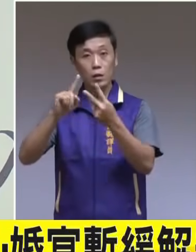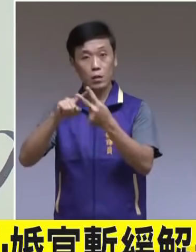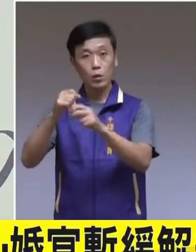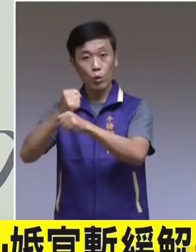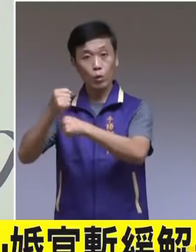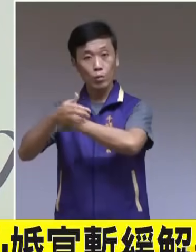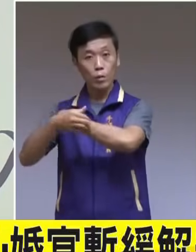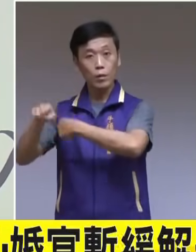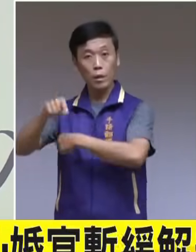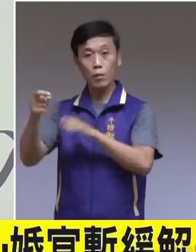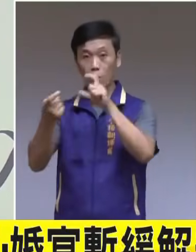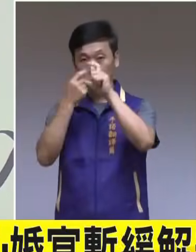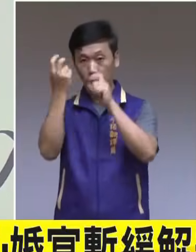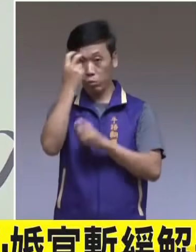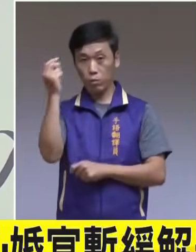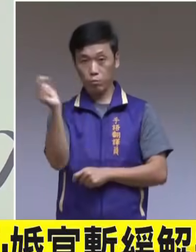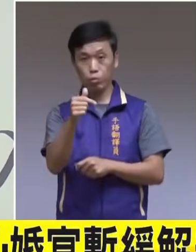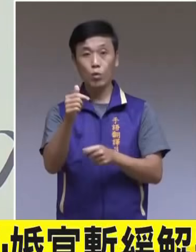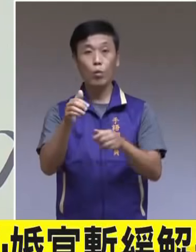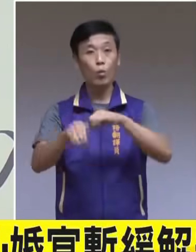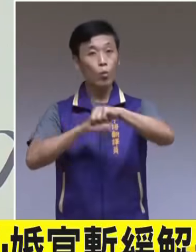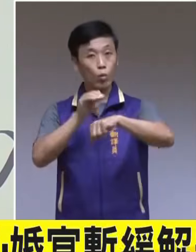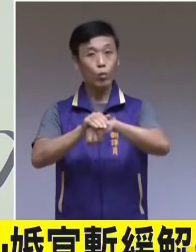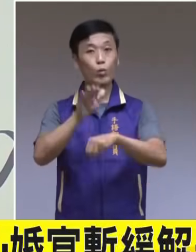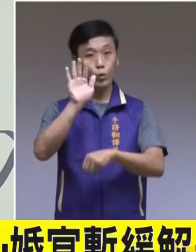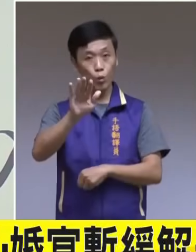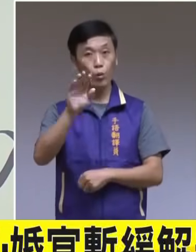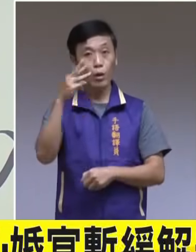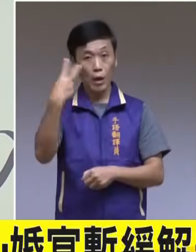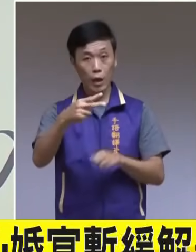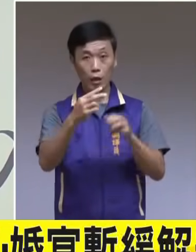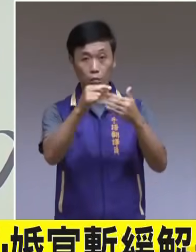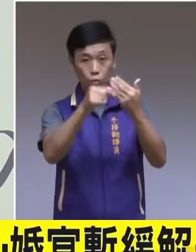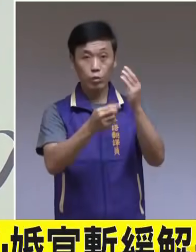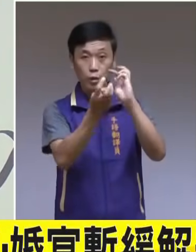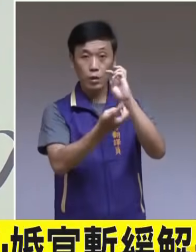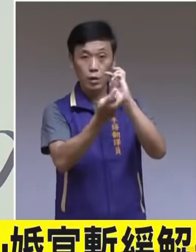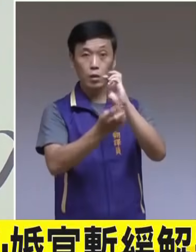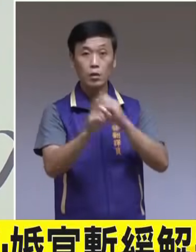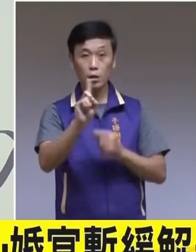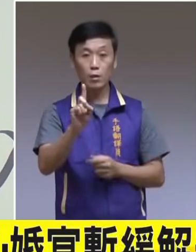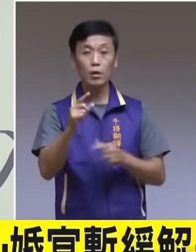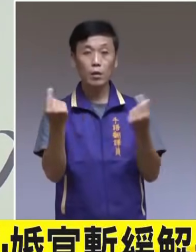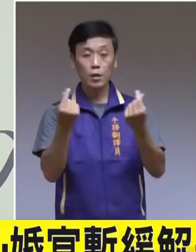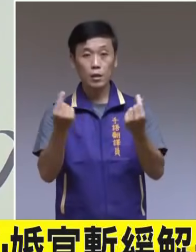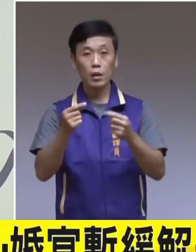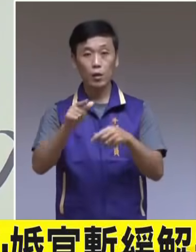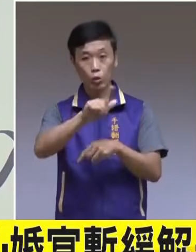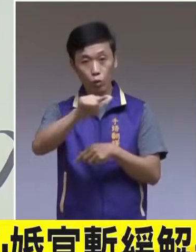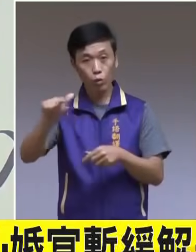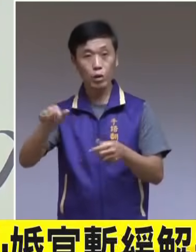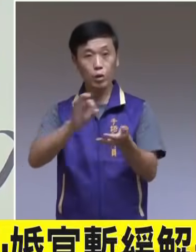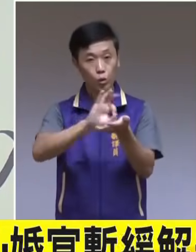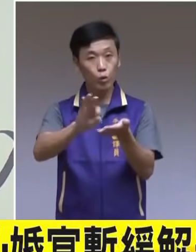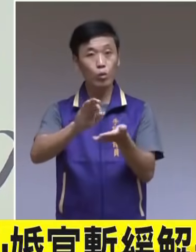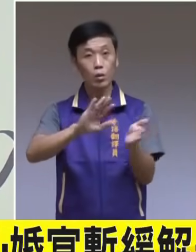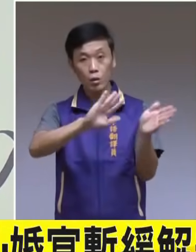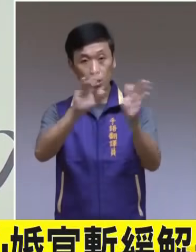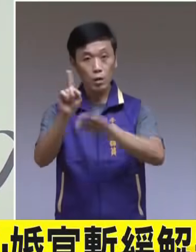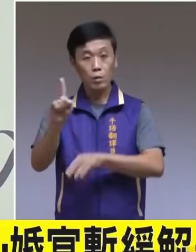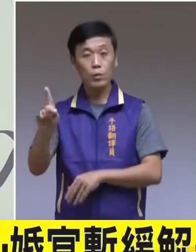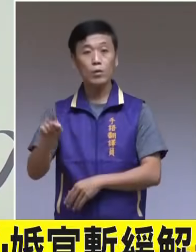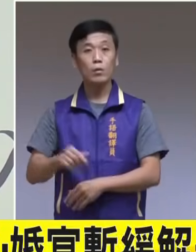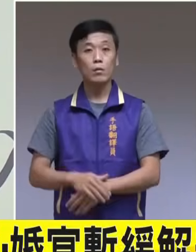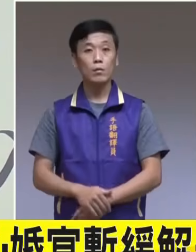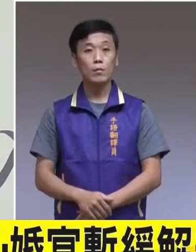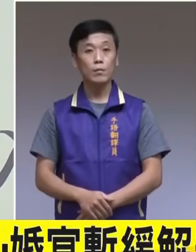完成快筛那还有一些细项的一些规定譬如说一些器具的一些使用等等都已